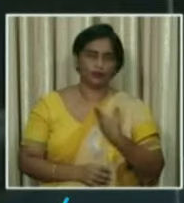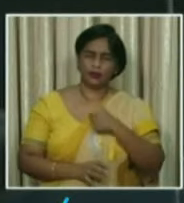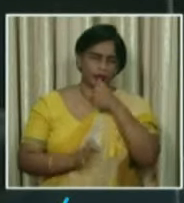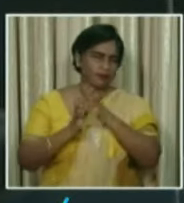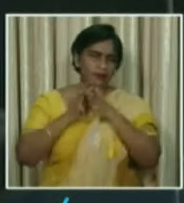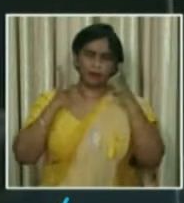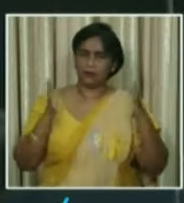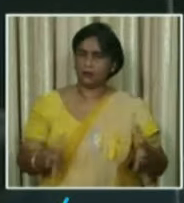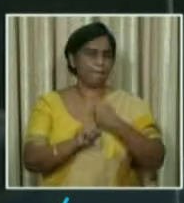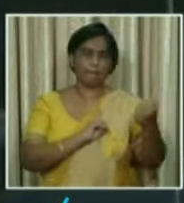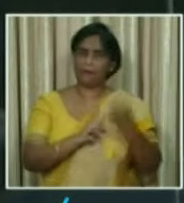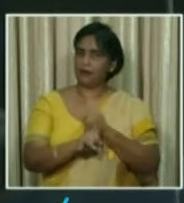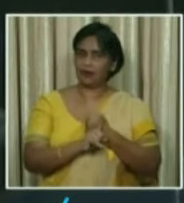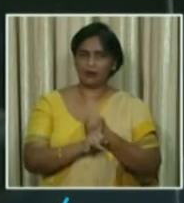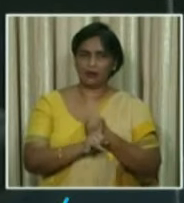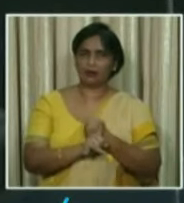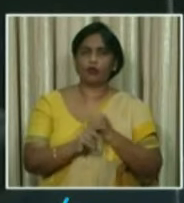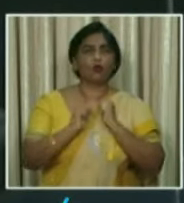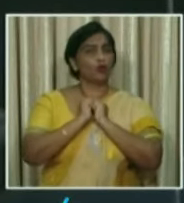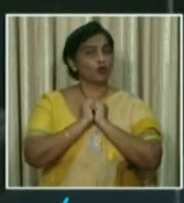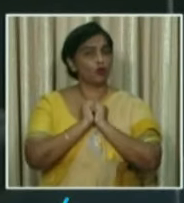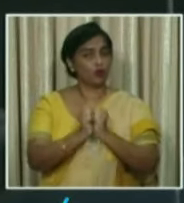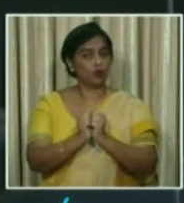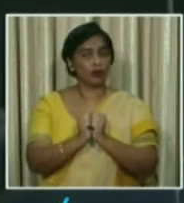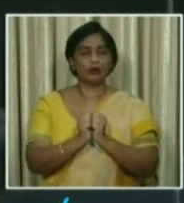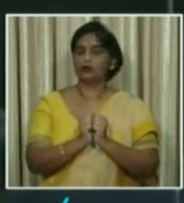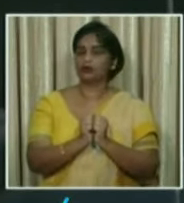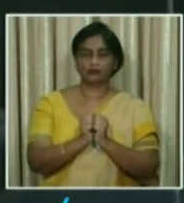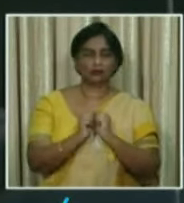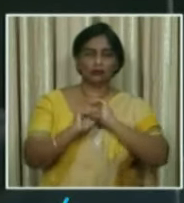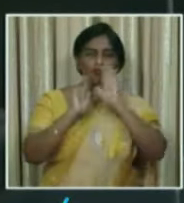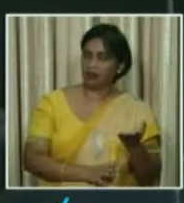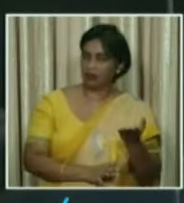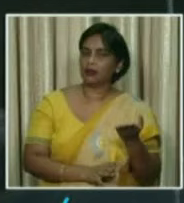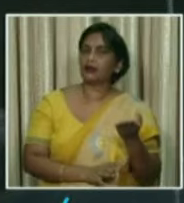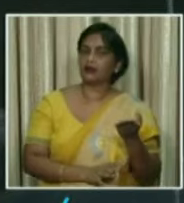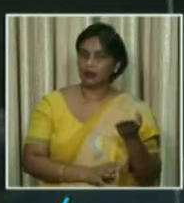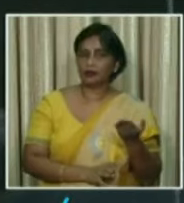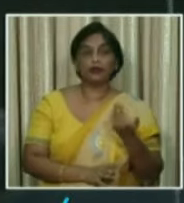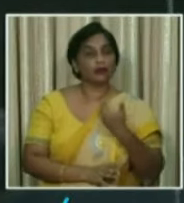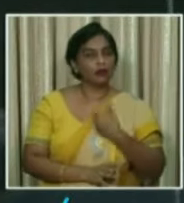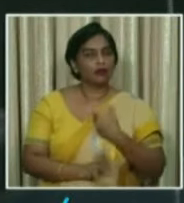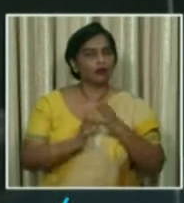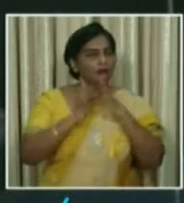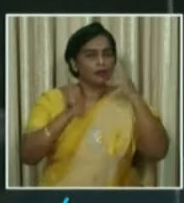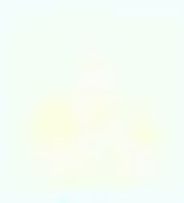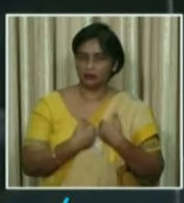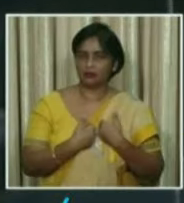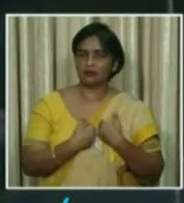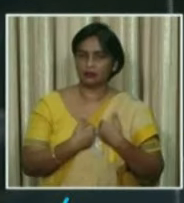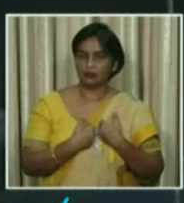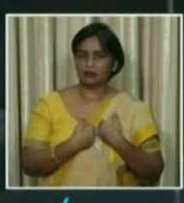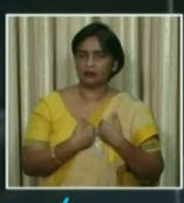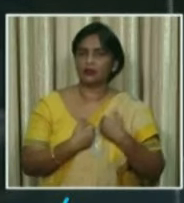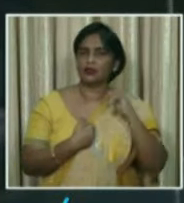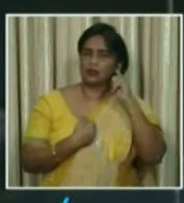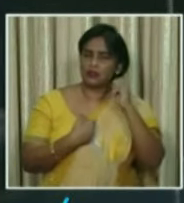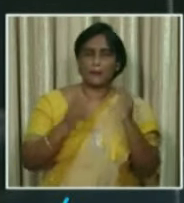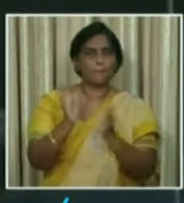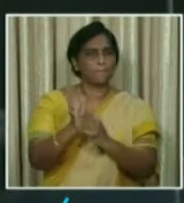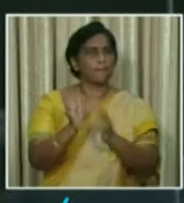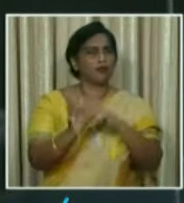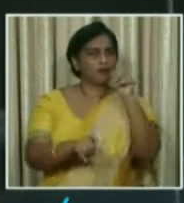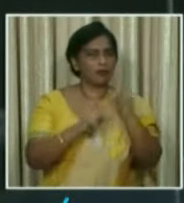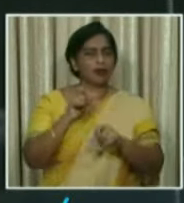අතිශයෙන් බලපෑම් සිද්ධ වුණා. වෘත්තිමය තත්ත්වය සම්පූර්ණයෙන්ම විහිළුවටපත් වුණා. මම දැඩි අපහසුතාවයටපත් වුණා. යම් සමාජිකයෝ